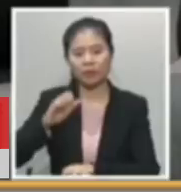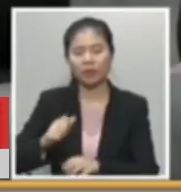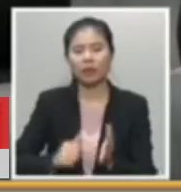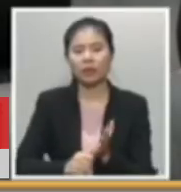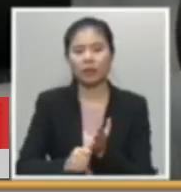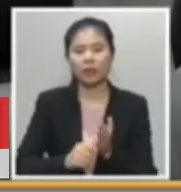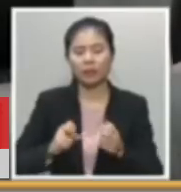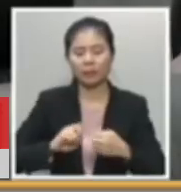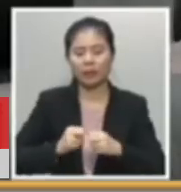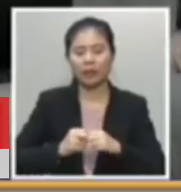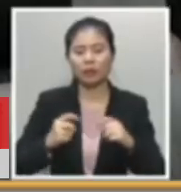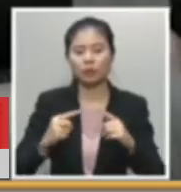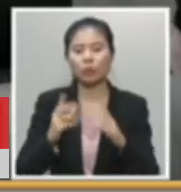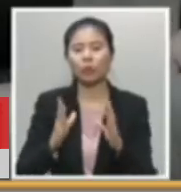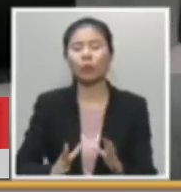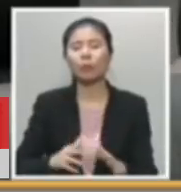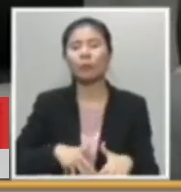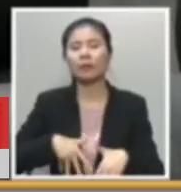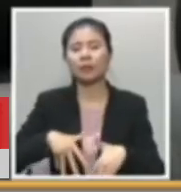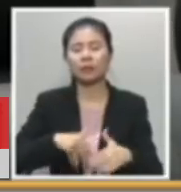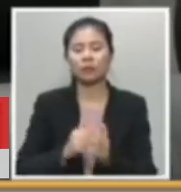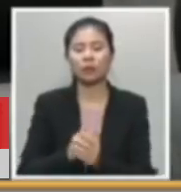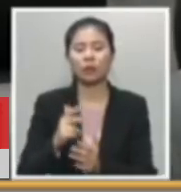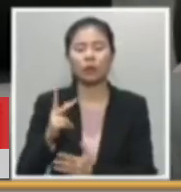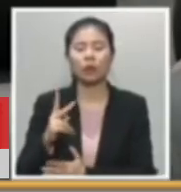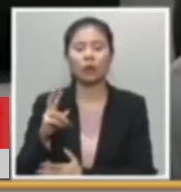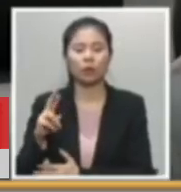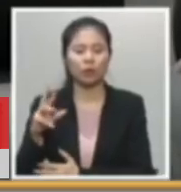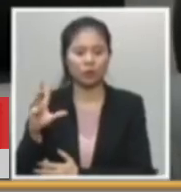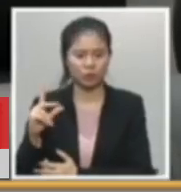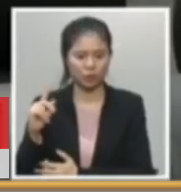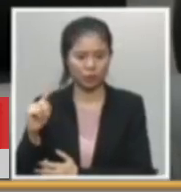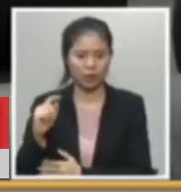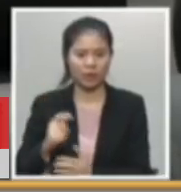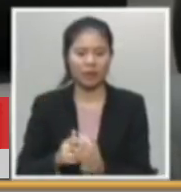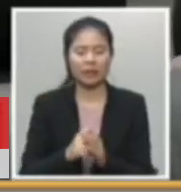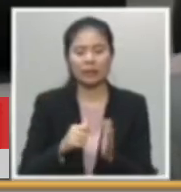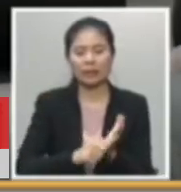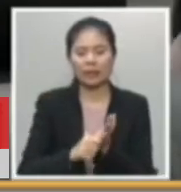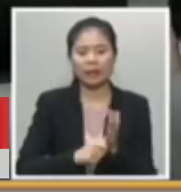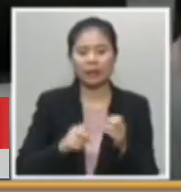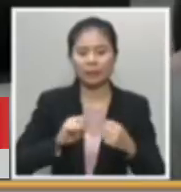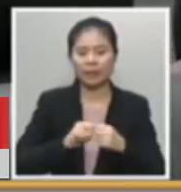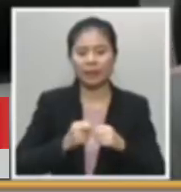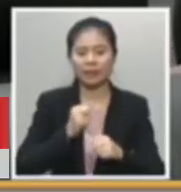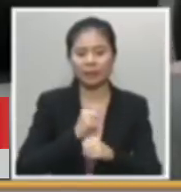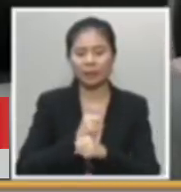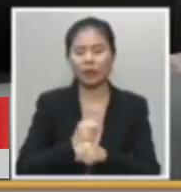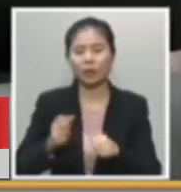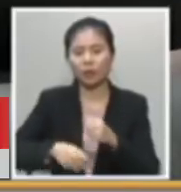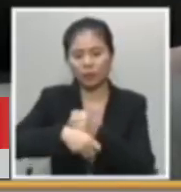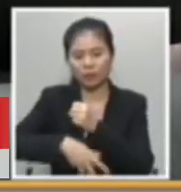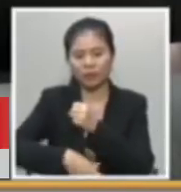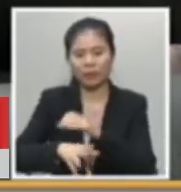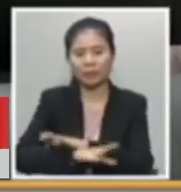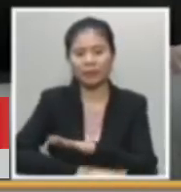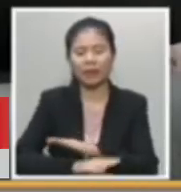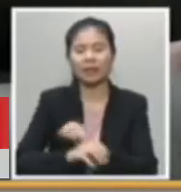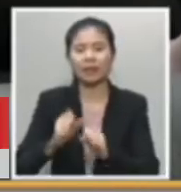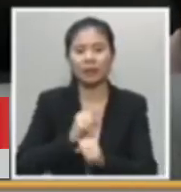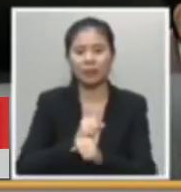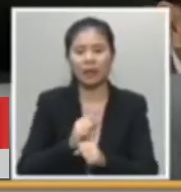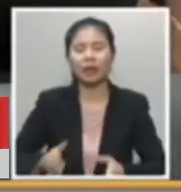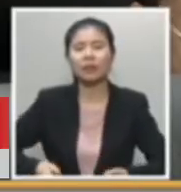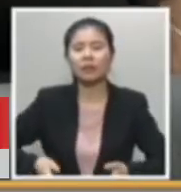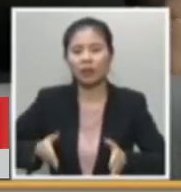าชนอนุมัติคทช.หลายเรื่องเนี่ยสามารถแก้ไขปัญหาได้ลงไปพัฒนาโครงสร้างพื้นฐานได้ทำถนนได้ทำ